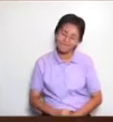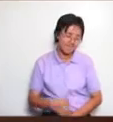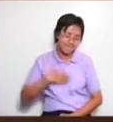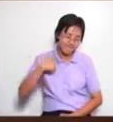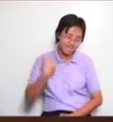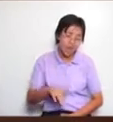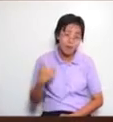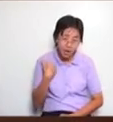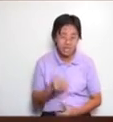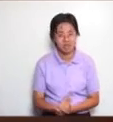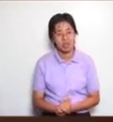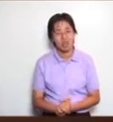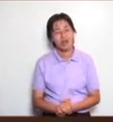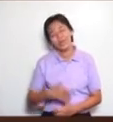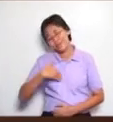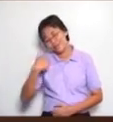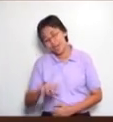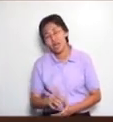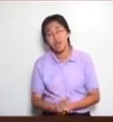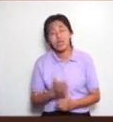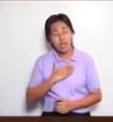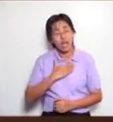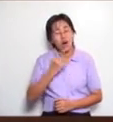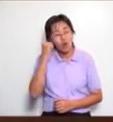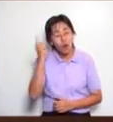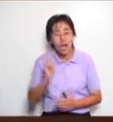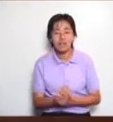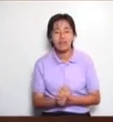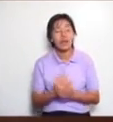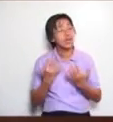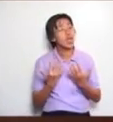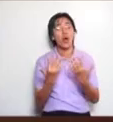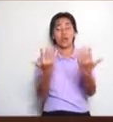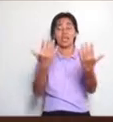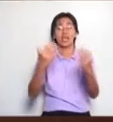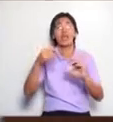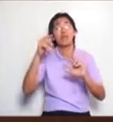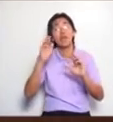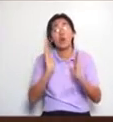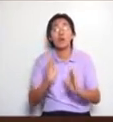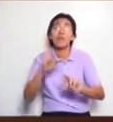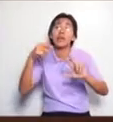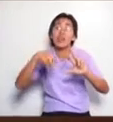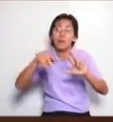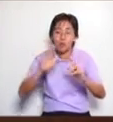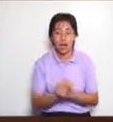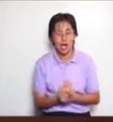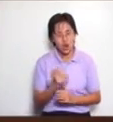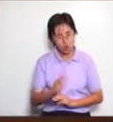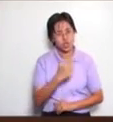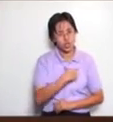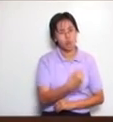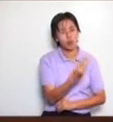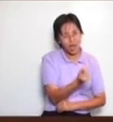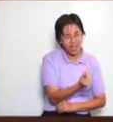ไหมเอ้าทางโททุกเลยแตถาชลาจะบอกว่า ในห้องนี้สมมุิ 3,000 ท่ในห้องนี้มีคนไม่ช